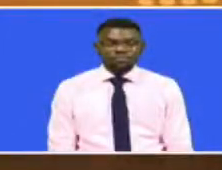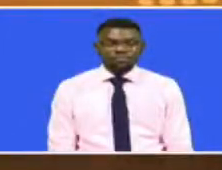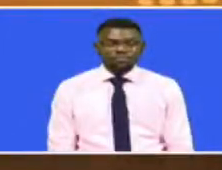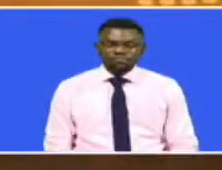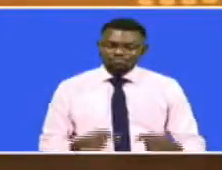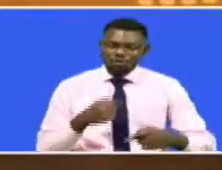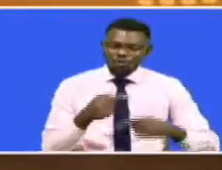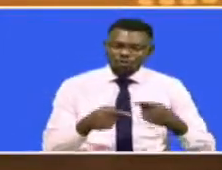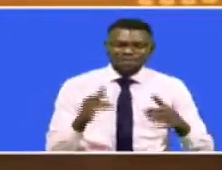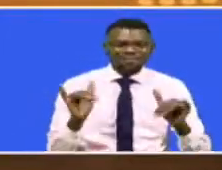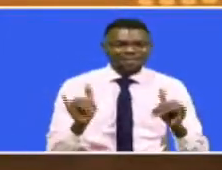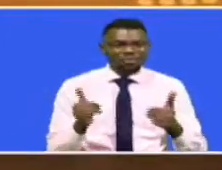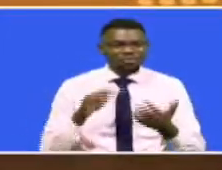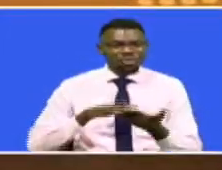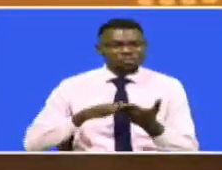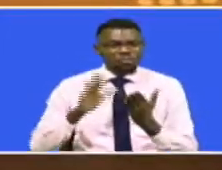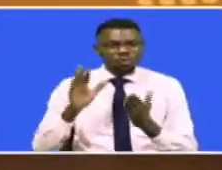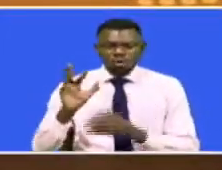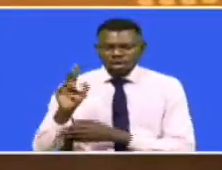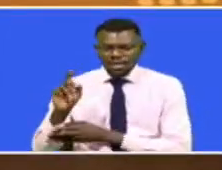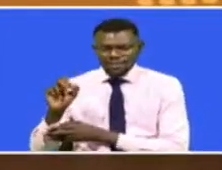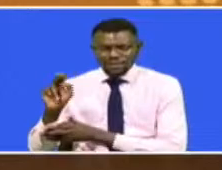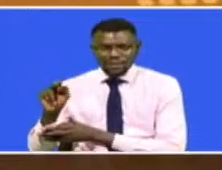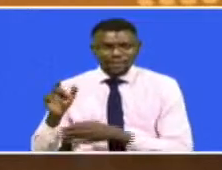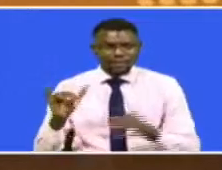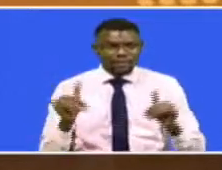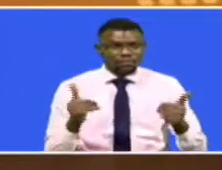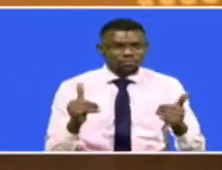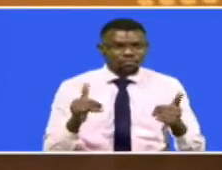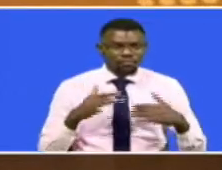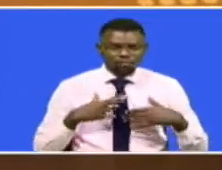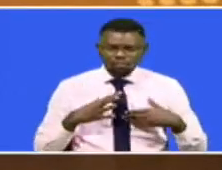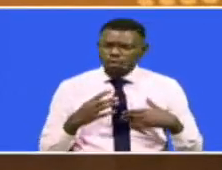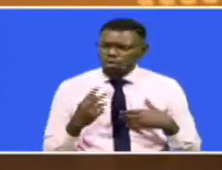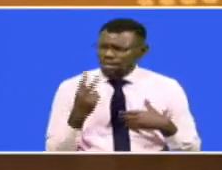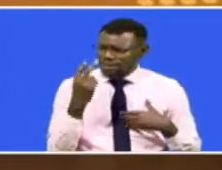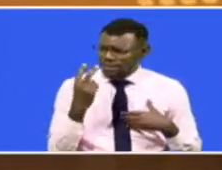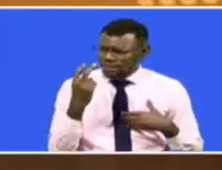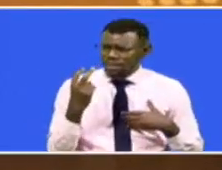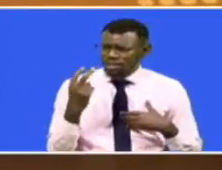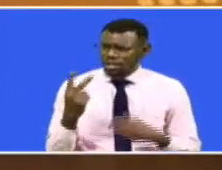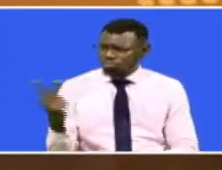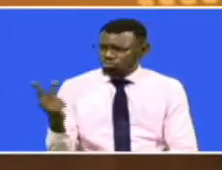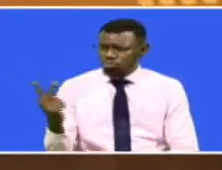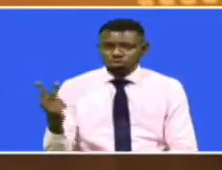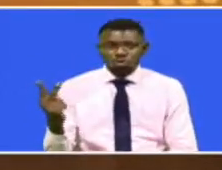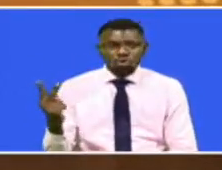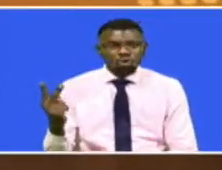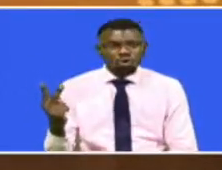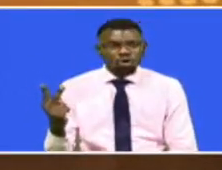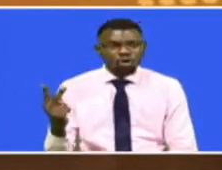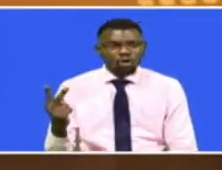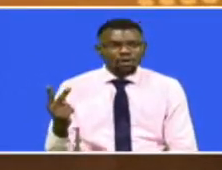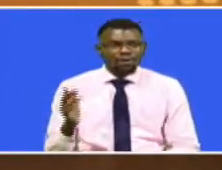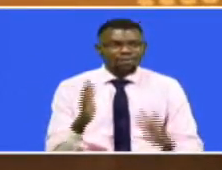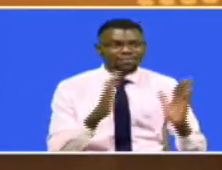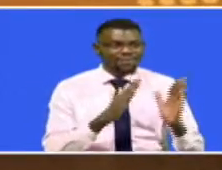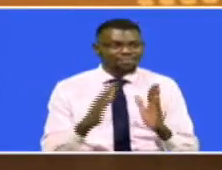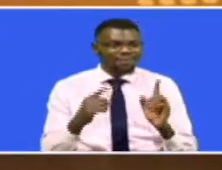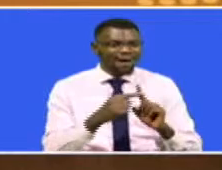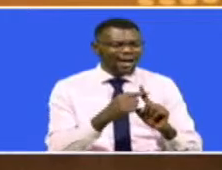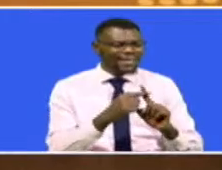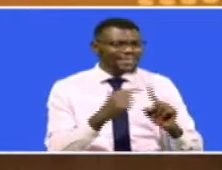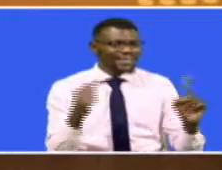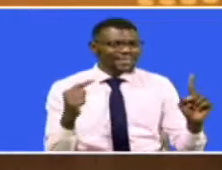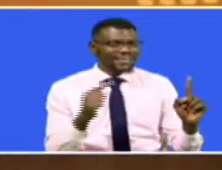Naam, tuendelee na taarifa zaidi kwenye KTN News. Washukiwa watatu zaidi ambao wanaaminika kusaidia katika mauaji ya